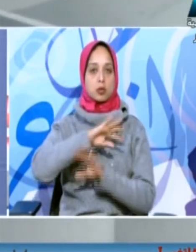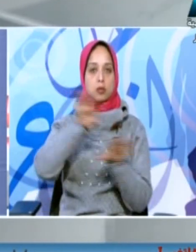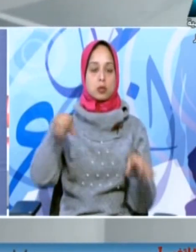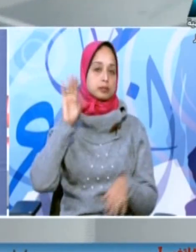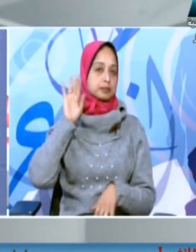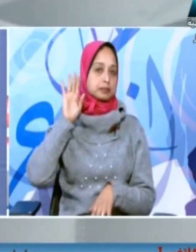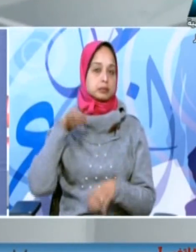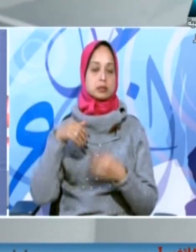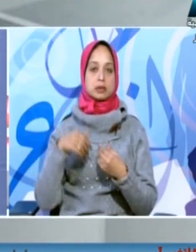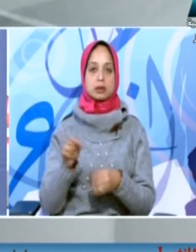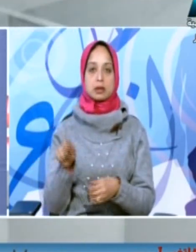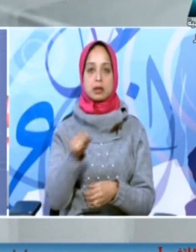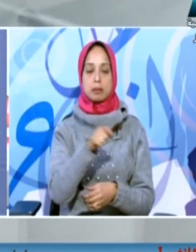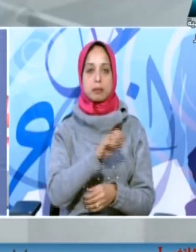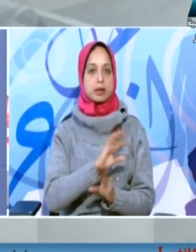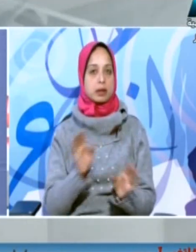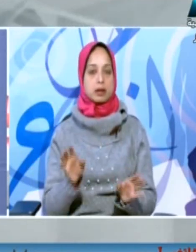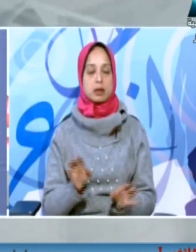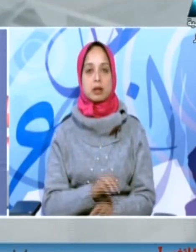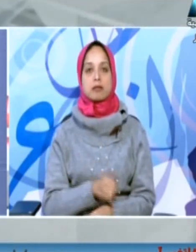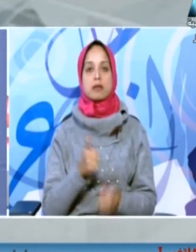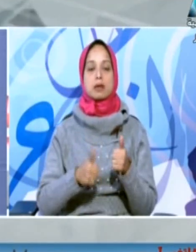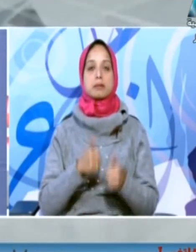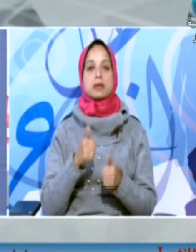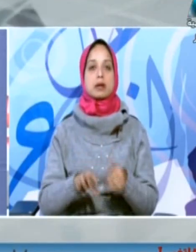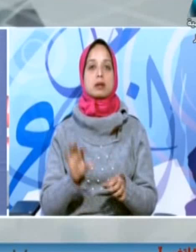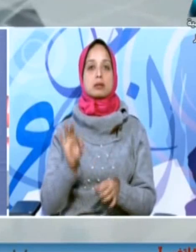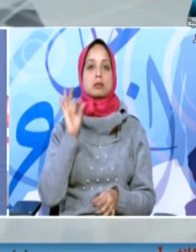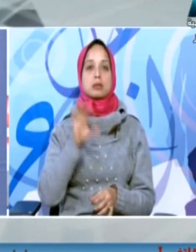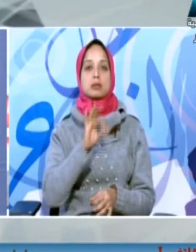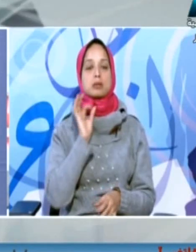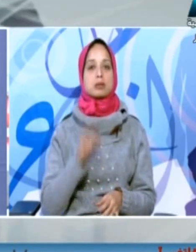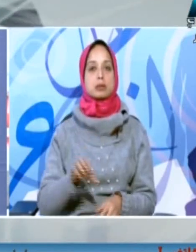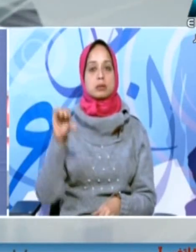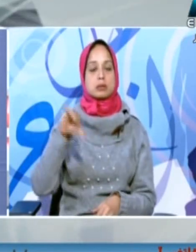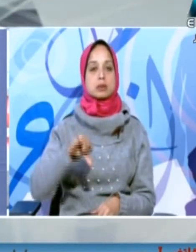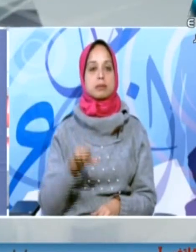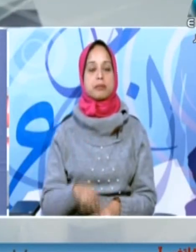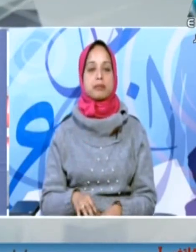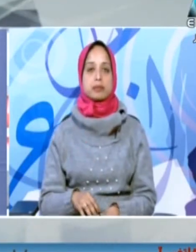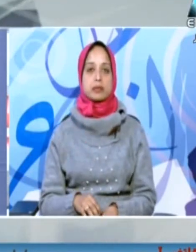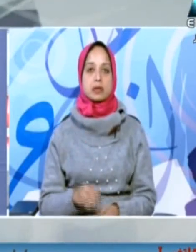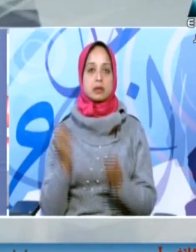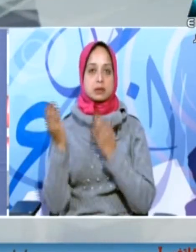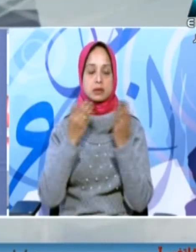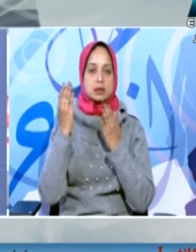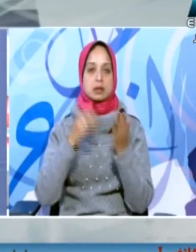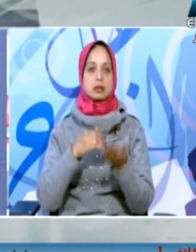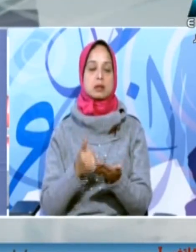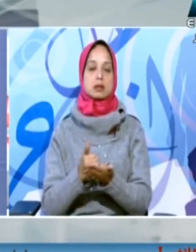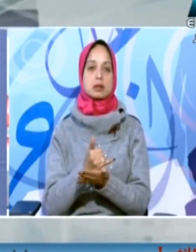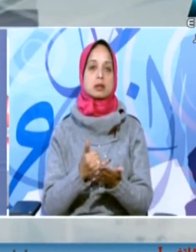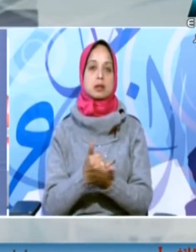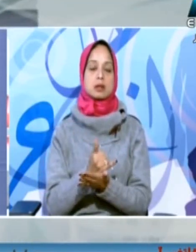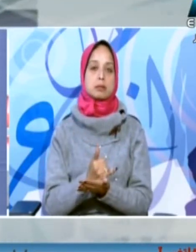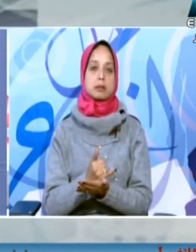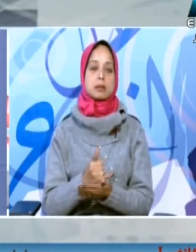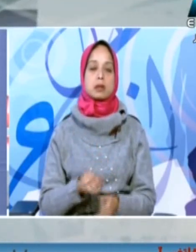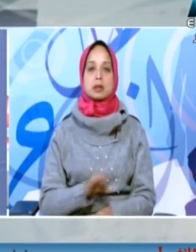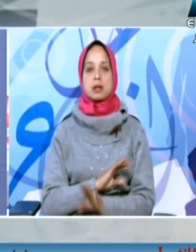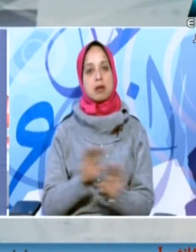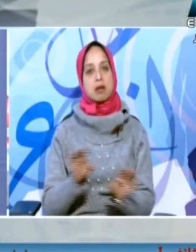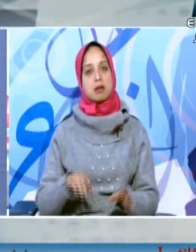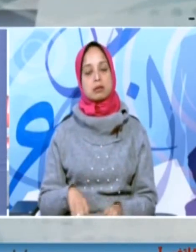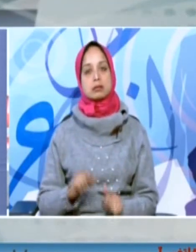مثلا استاذ اذكر جزئيه مثلا في كتاب المدرسه والخصها هنا عشان تبقى سهل عليا لما اجي اذكرها تاني؟ تلخيص لا برضه، ما ينفعش